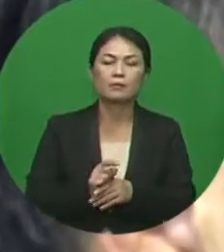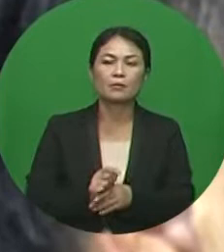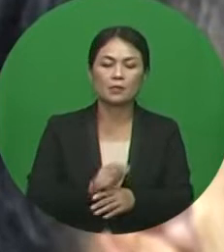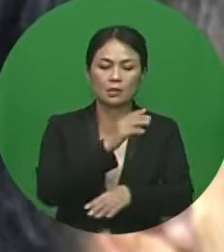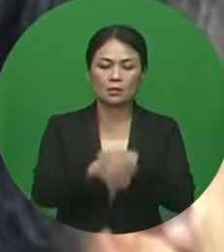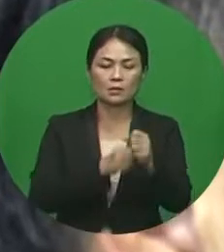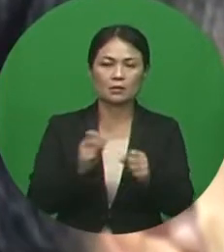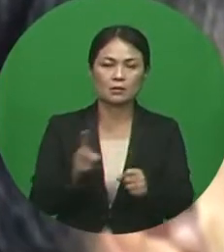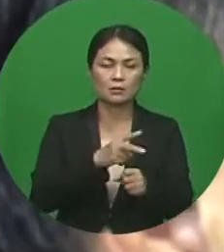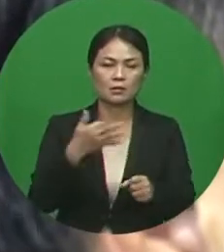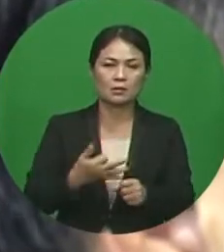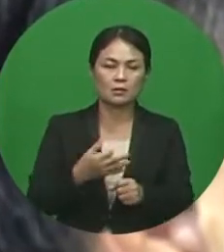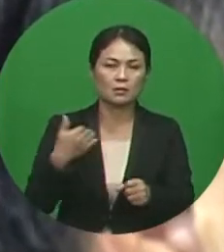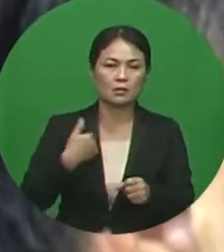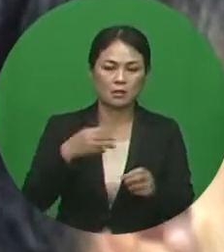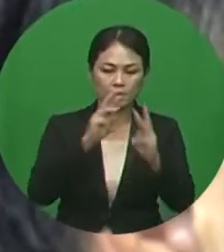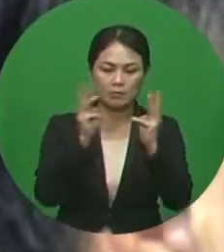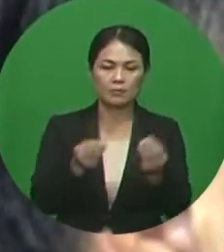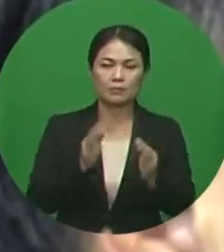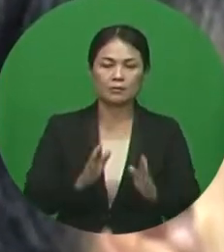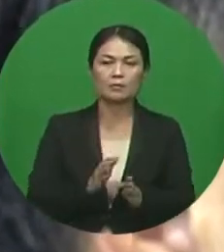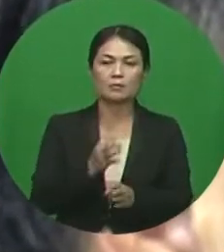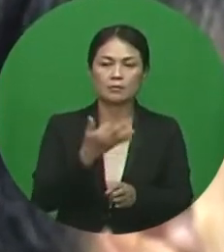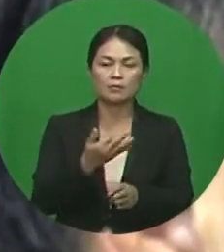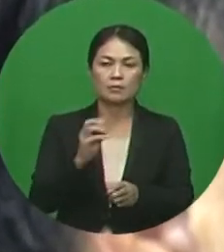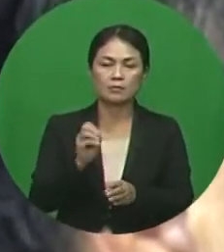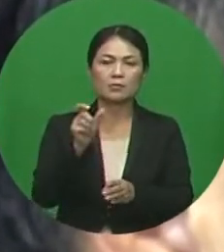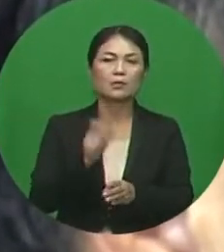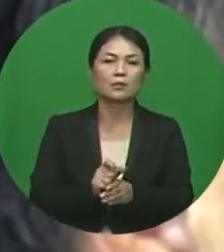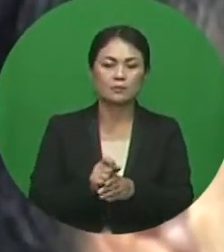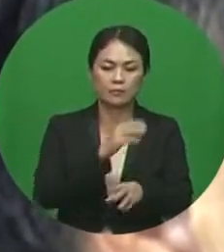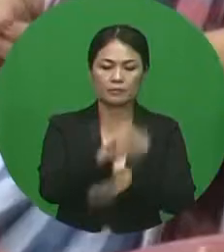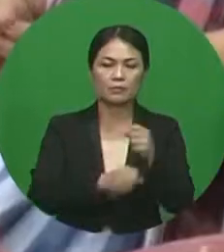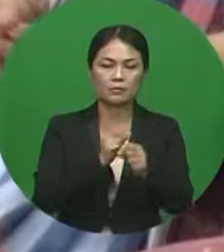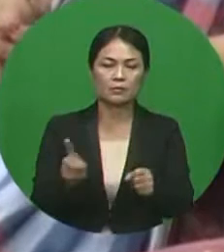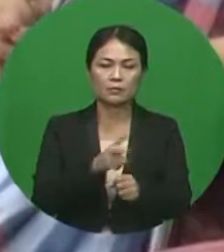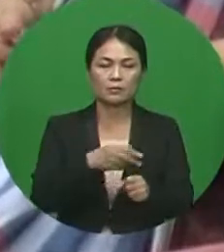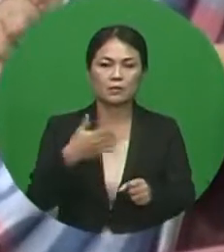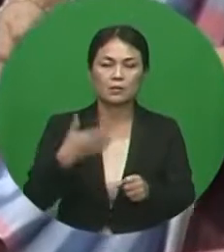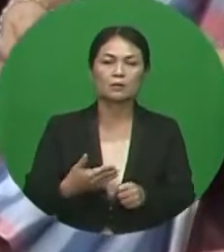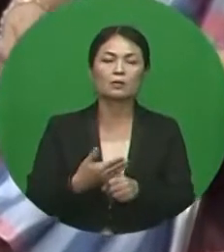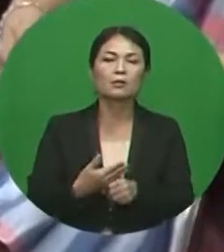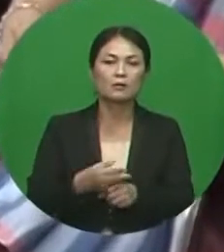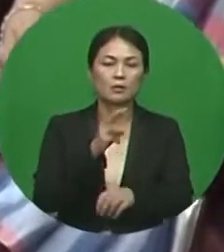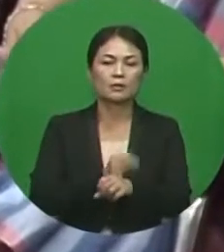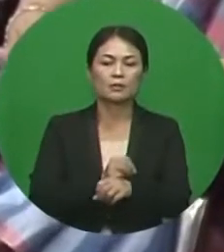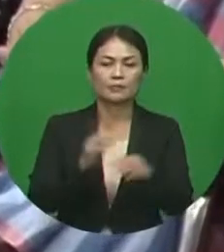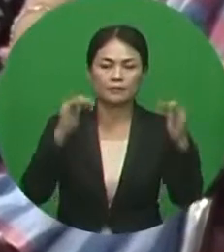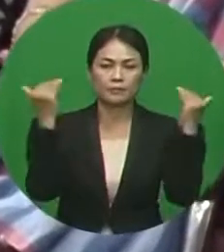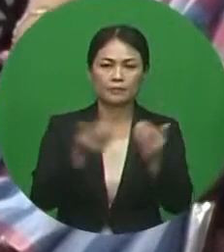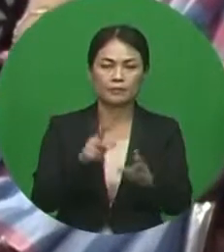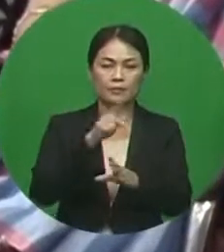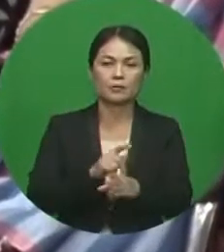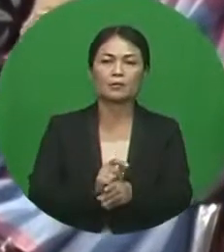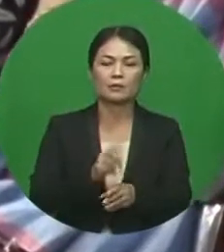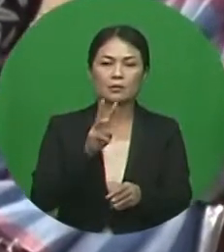ឆ្នាំ2018ដោយមានសិក្ខាកាមត្រឹមតែ80រូបនិងនៅឆ្នាំ2019មានក្រសួងស្ថាប័នចូលរួមចំ